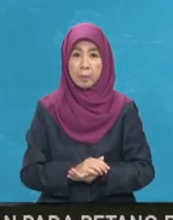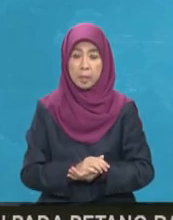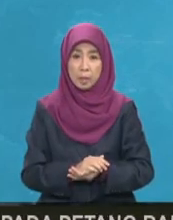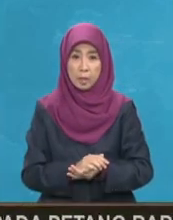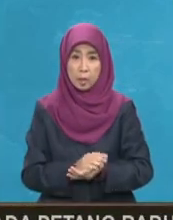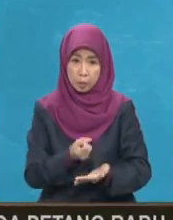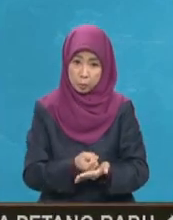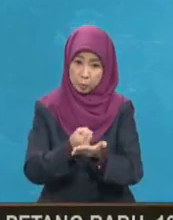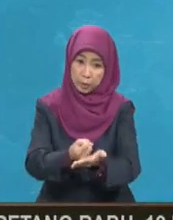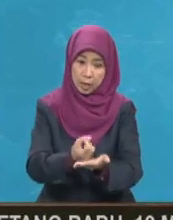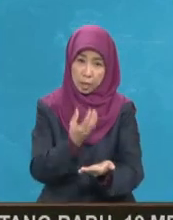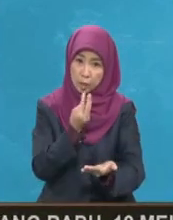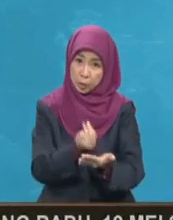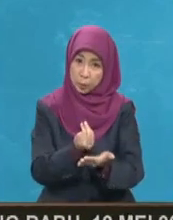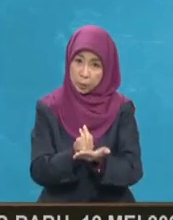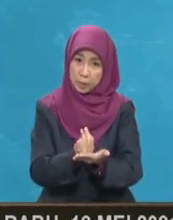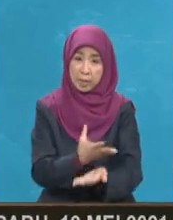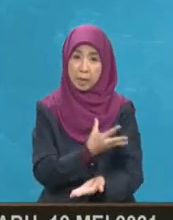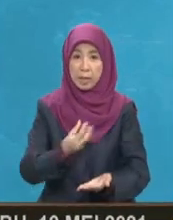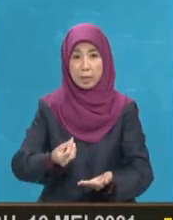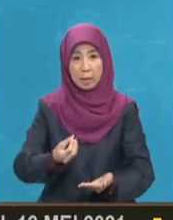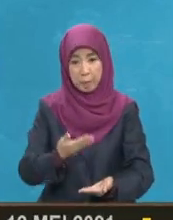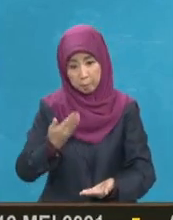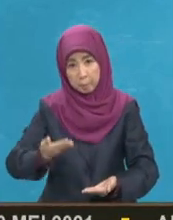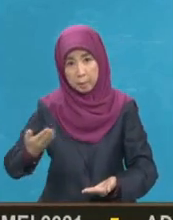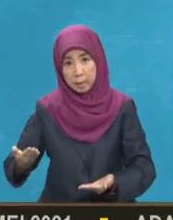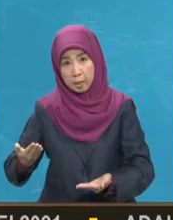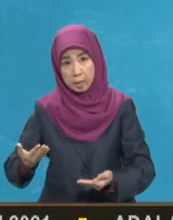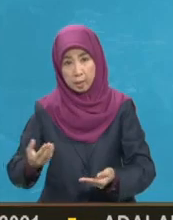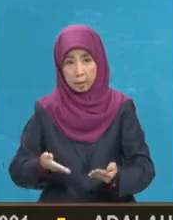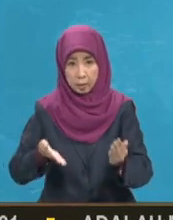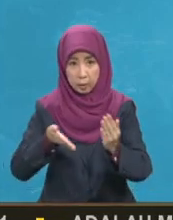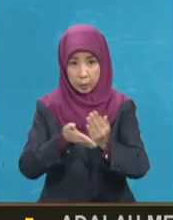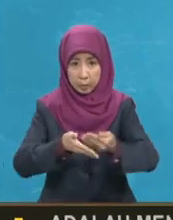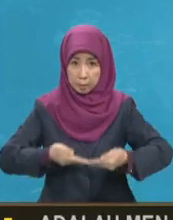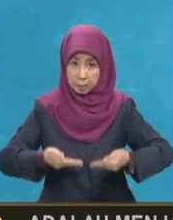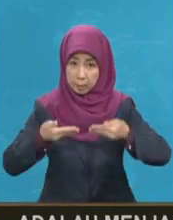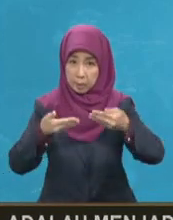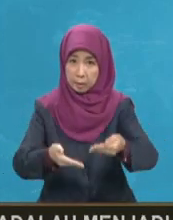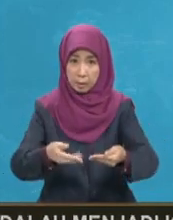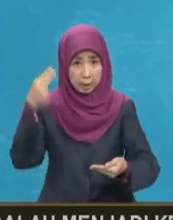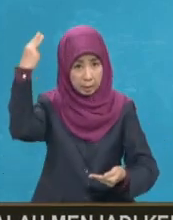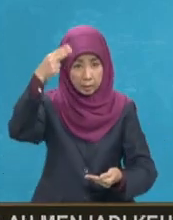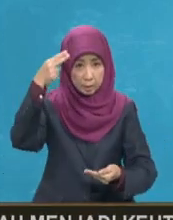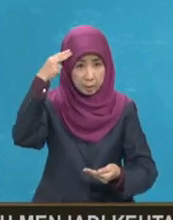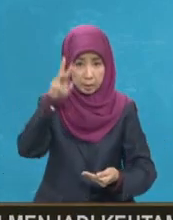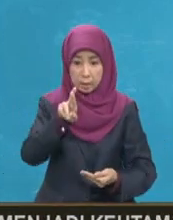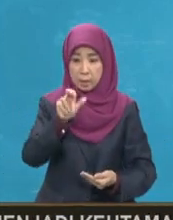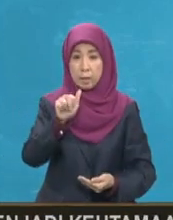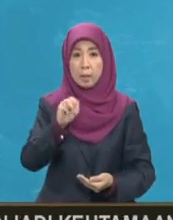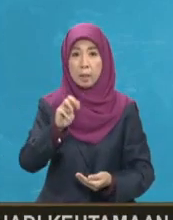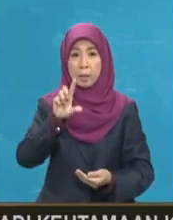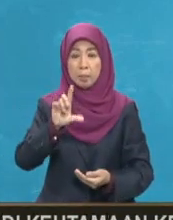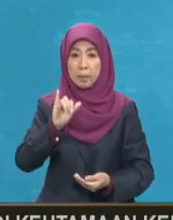Hai sumbangan berupa keuangan dan barang asasi disempurnakan oleh yang terhormat Awang Haji Ramli band Hajrah it ahli Majlis mesyuarat